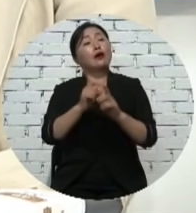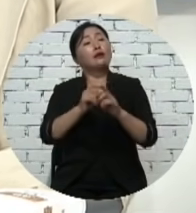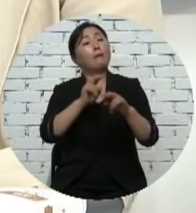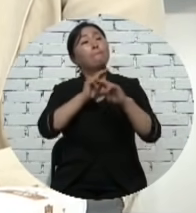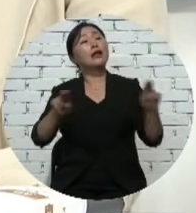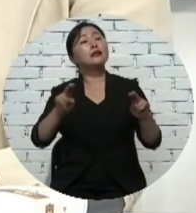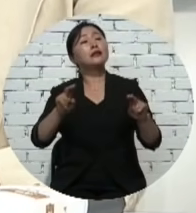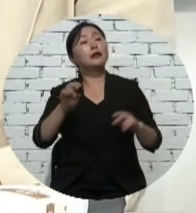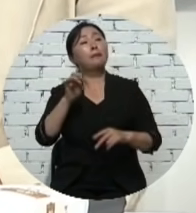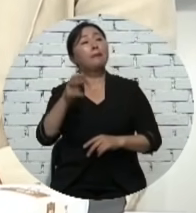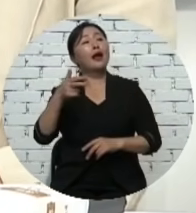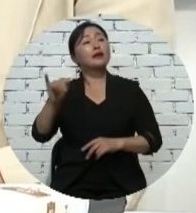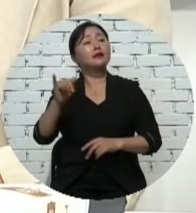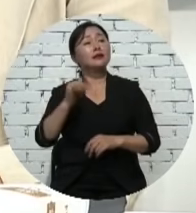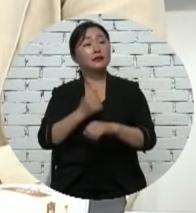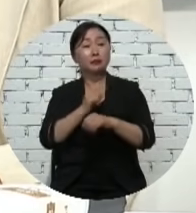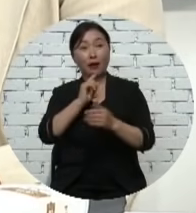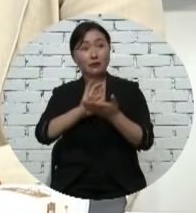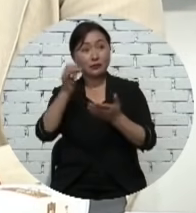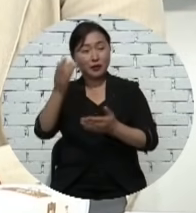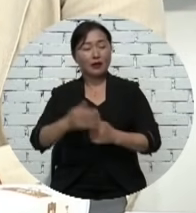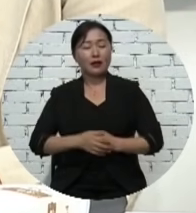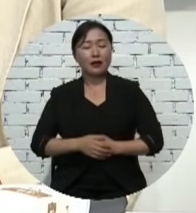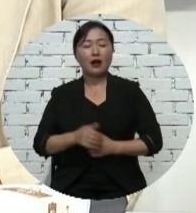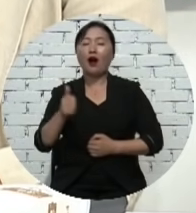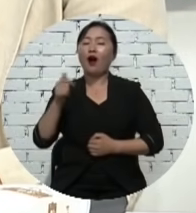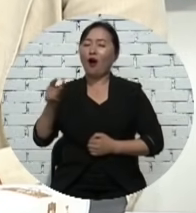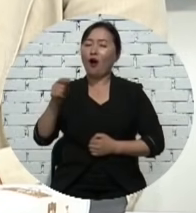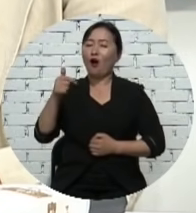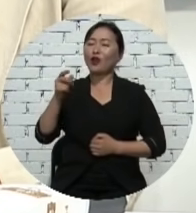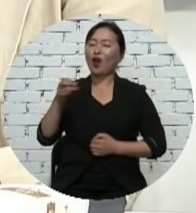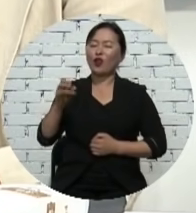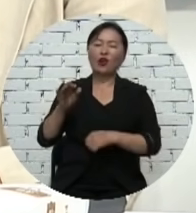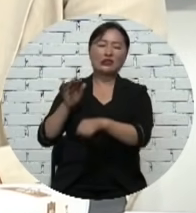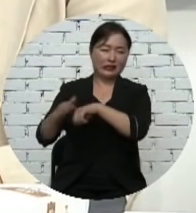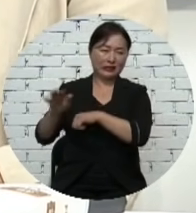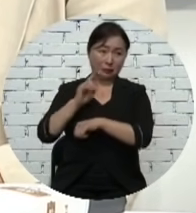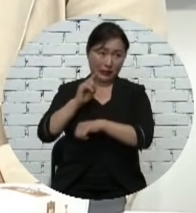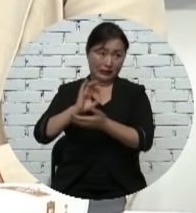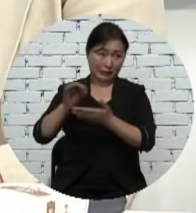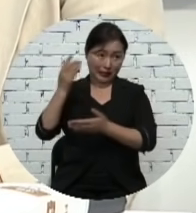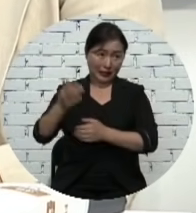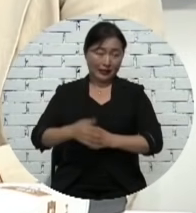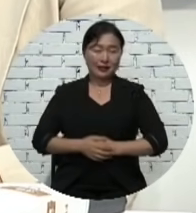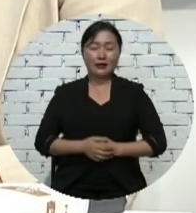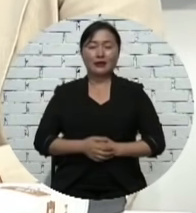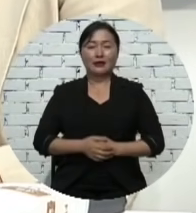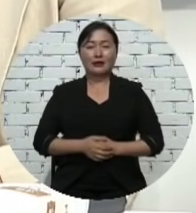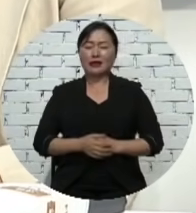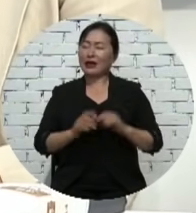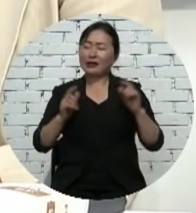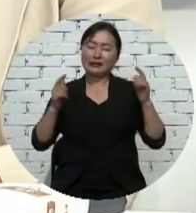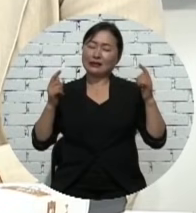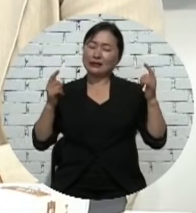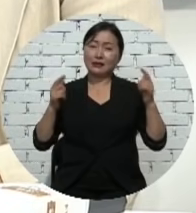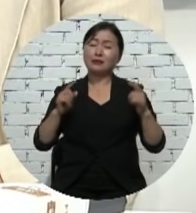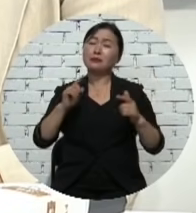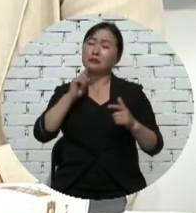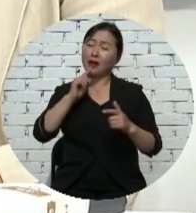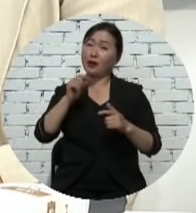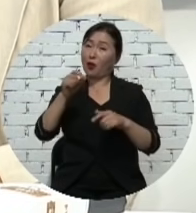하겠다. 현실에 맞게 하겠다. 그런 게 허경영 형식이네요. 제가 표현이. 그런 식으로